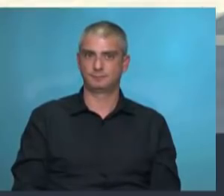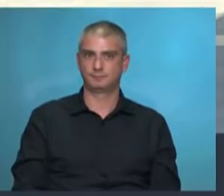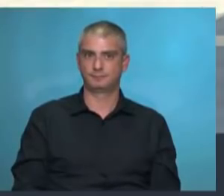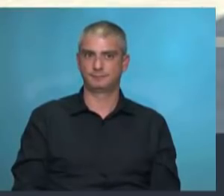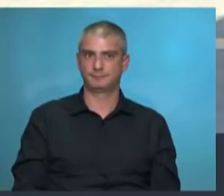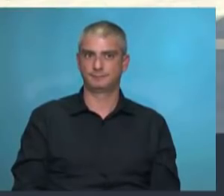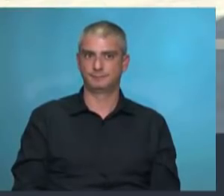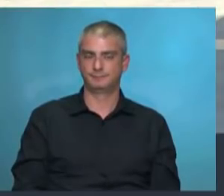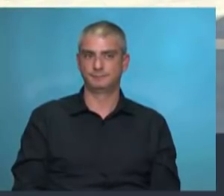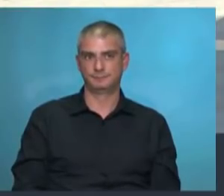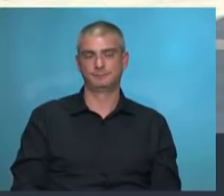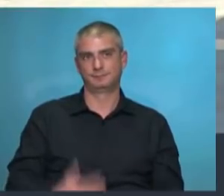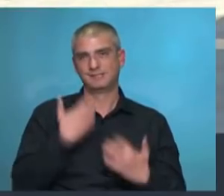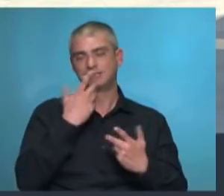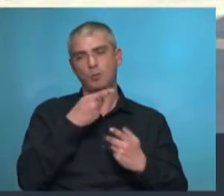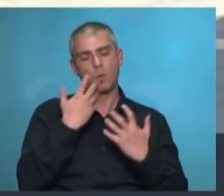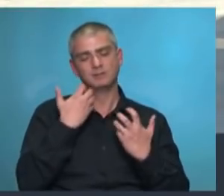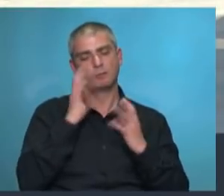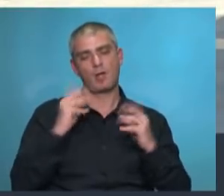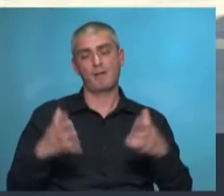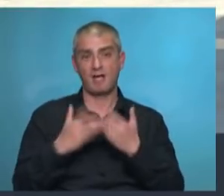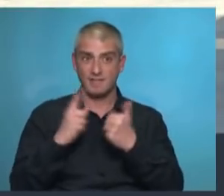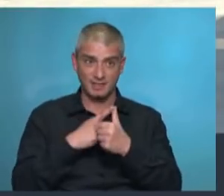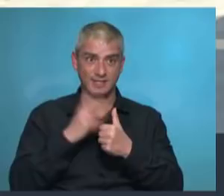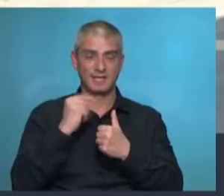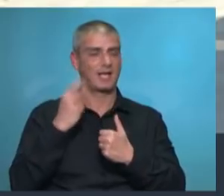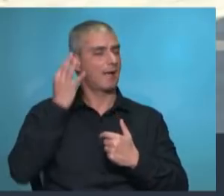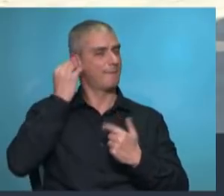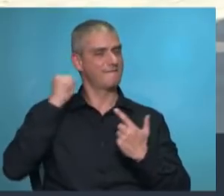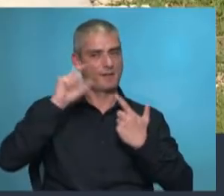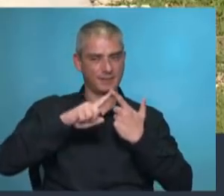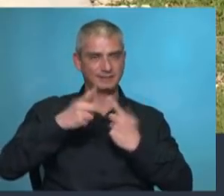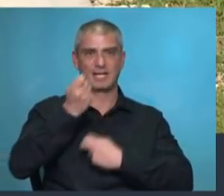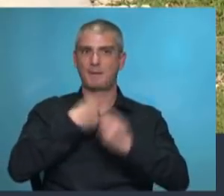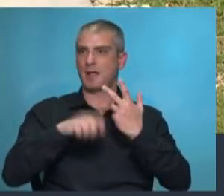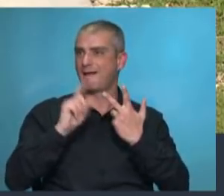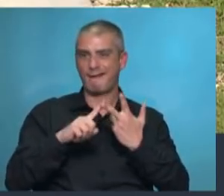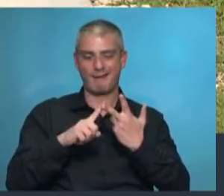אז הסיפור הוא גם חברתי, גם פמיניסטי, גם כלכלי.